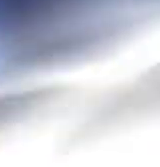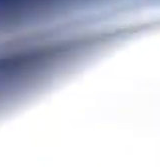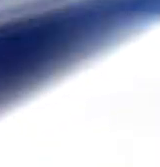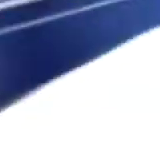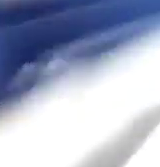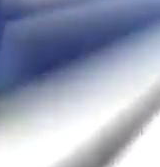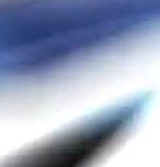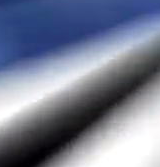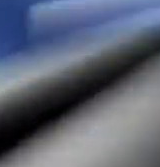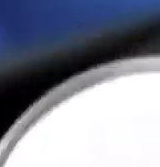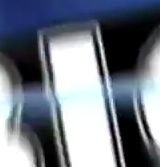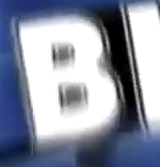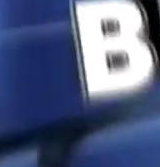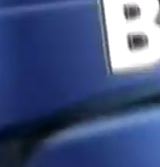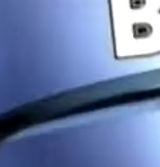Музика